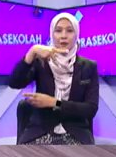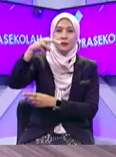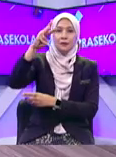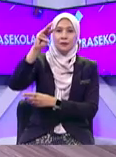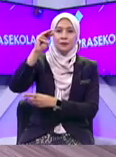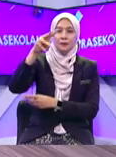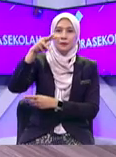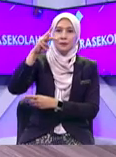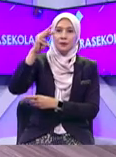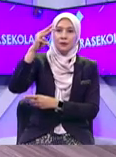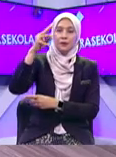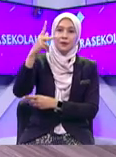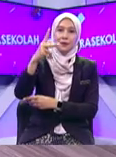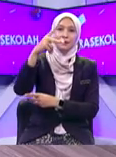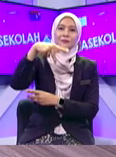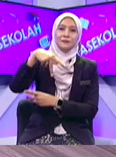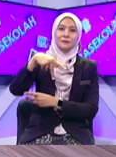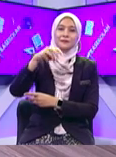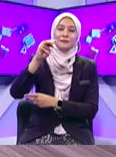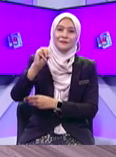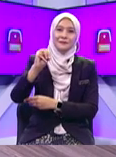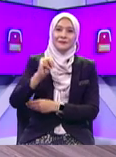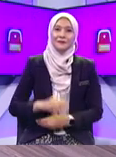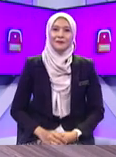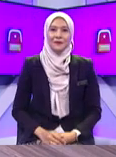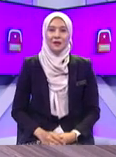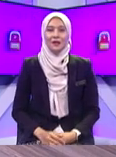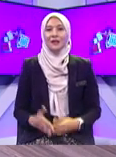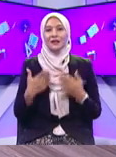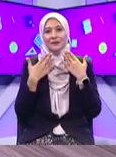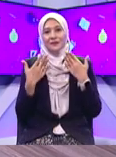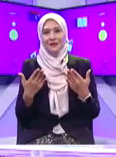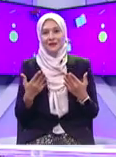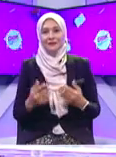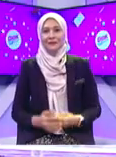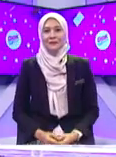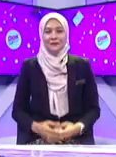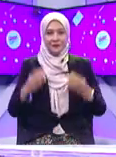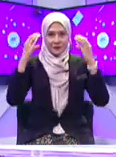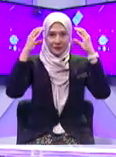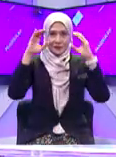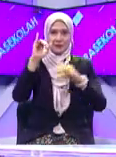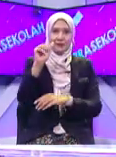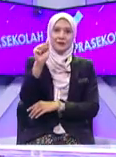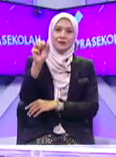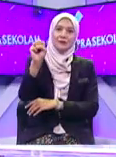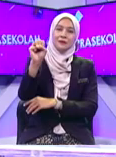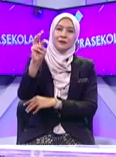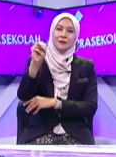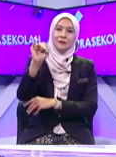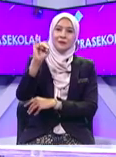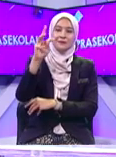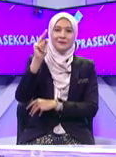pergi ke planta delima KM Baik terima kasih sekali lagi kepada cekgu Yasmin yang sudi bersama dengan kita juga